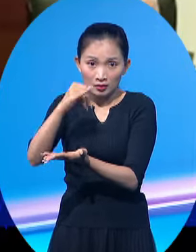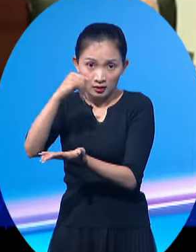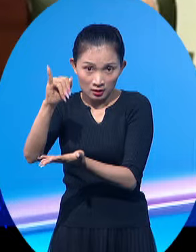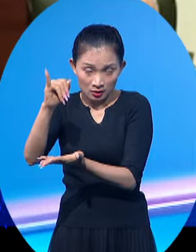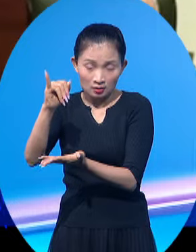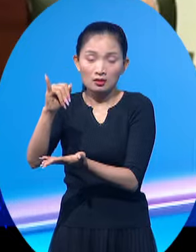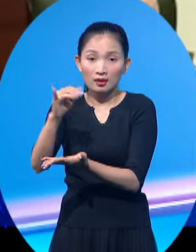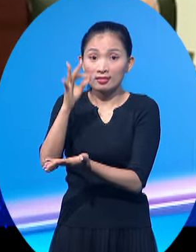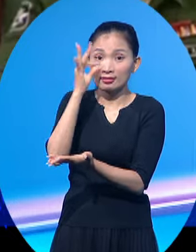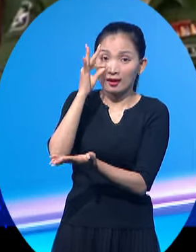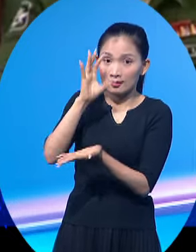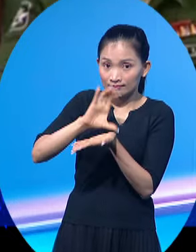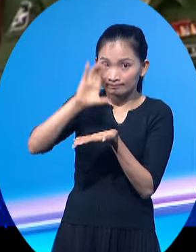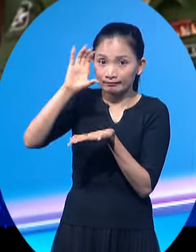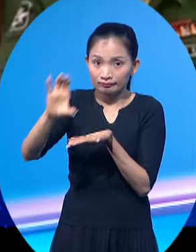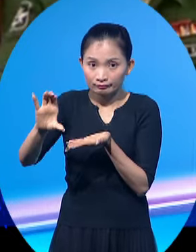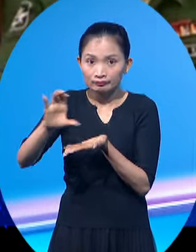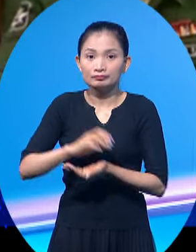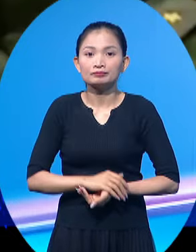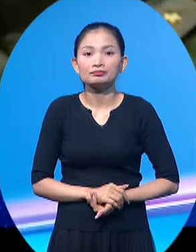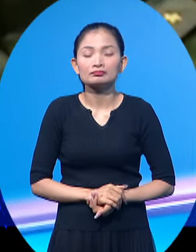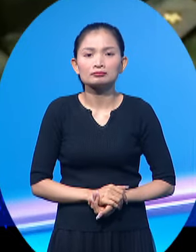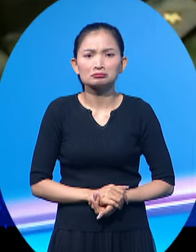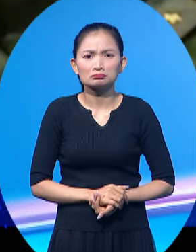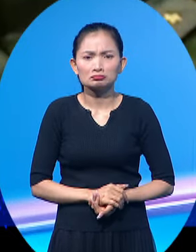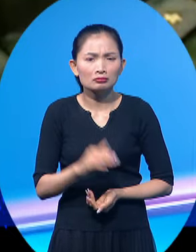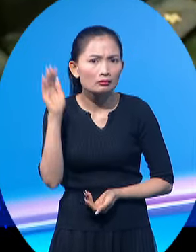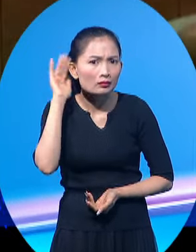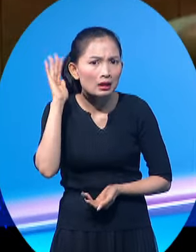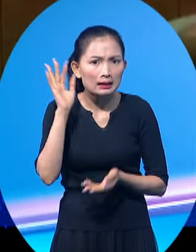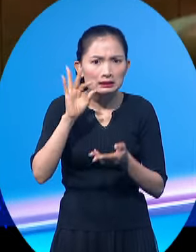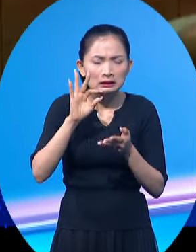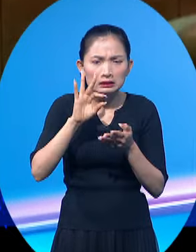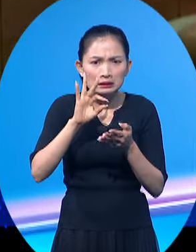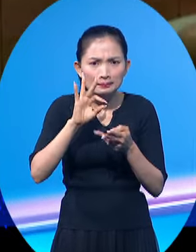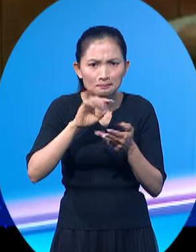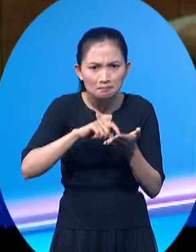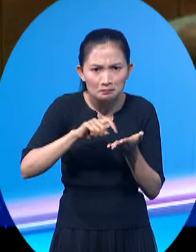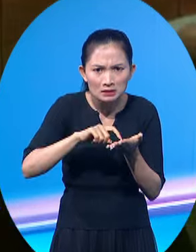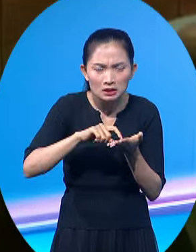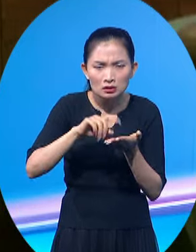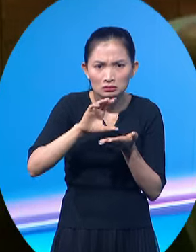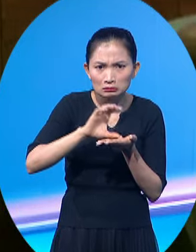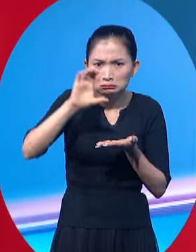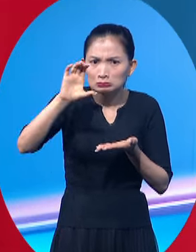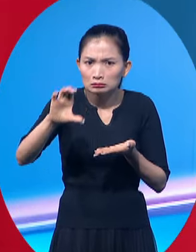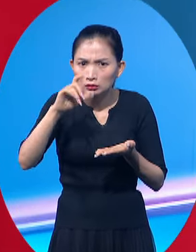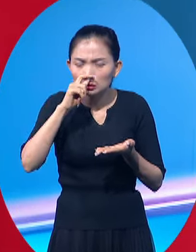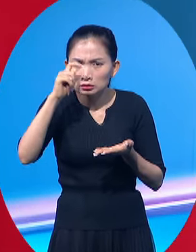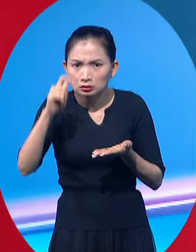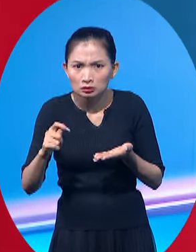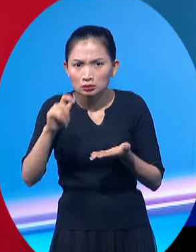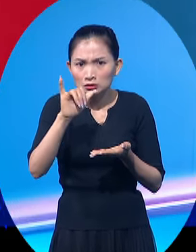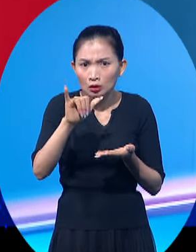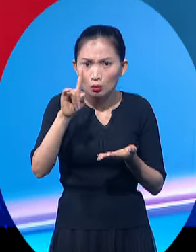Tuyên bố mới được đưa ra vào thời điểm Mỹ chuẩn bị cung cấp cho Ukraine gói viện trợ quân sự mới trị giá gần 61 tỷ đô la Mỹ. Chúng ta